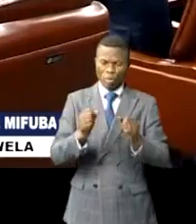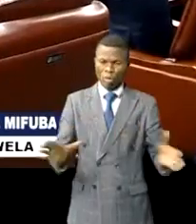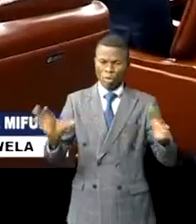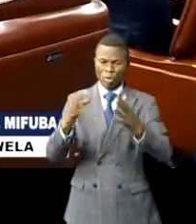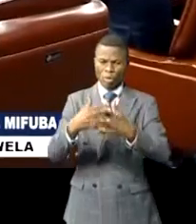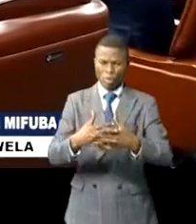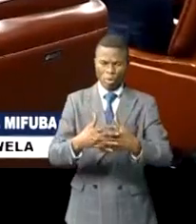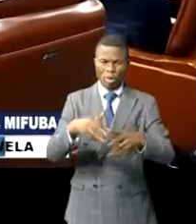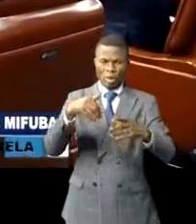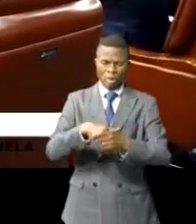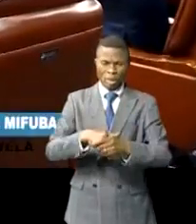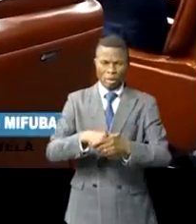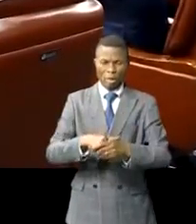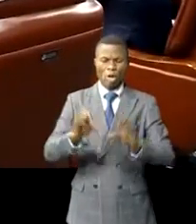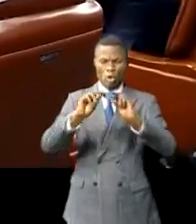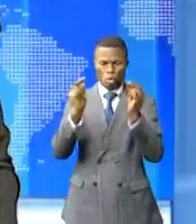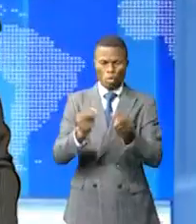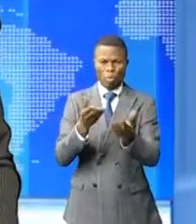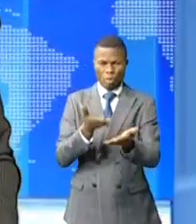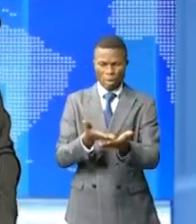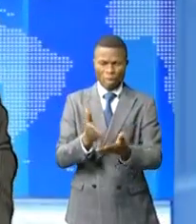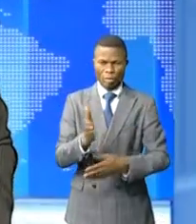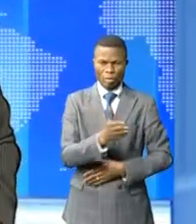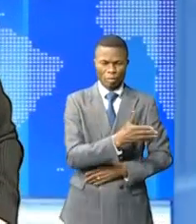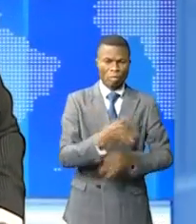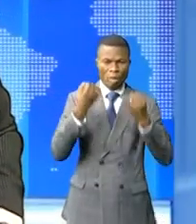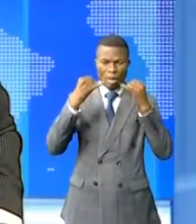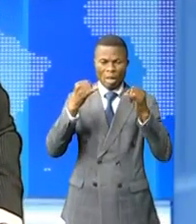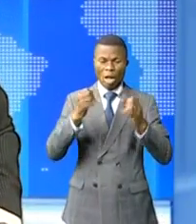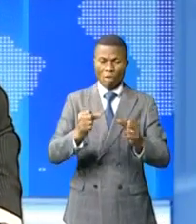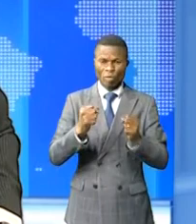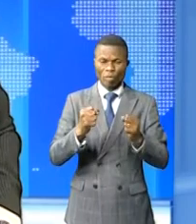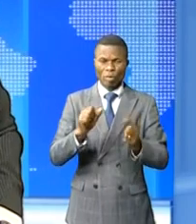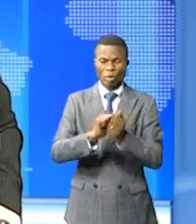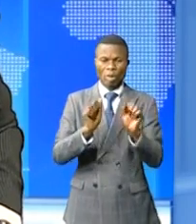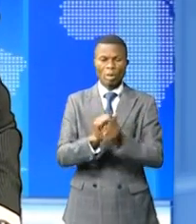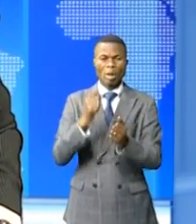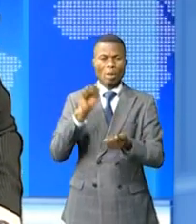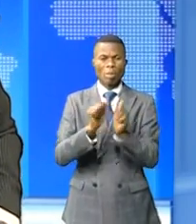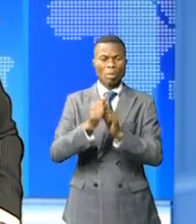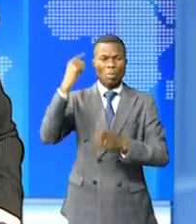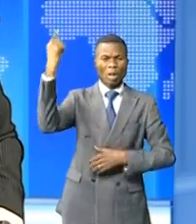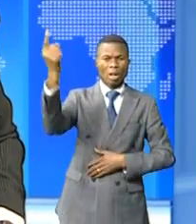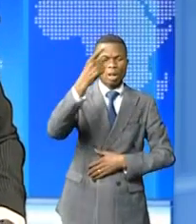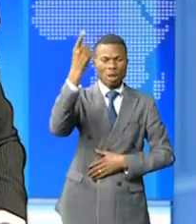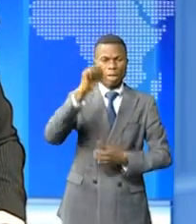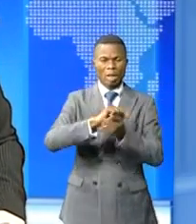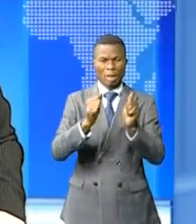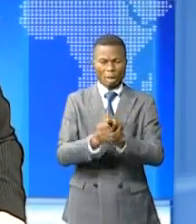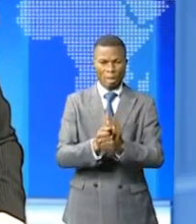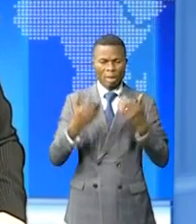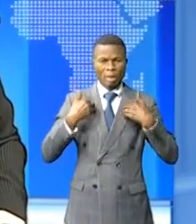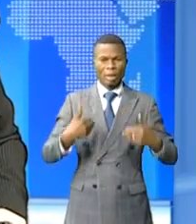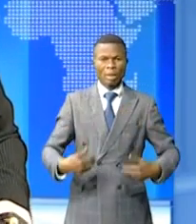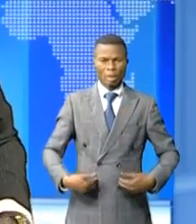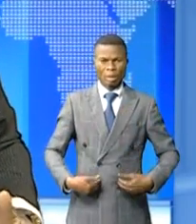cohésion au sein de leur organisation. L'actualité brûlante sur le plan international, notamment les questions liées à la